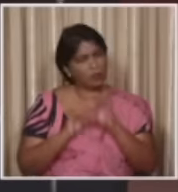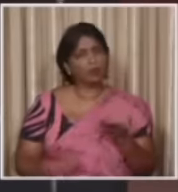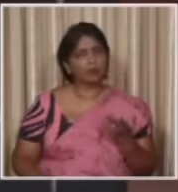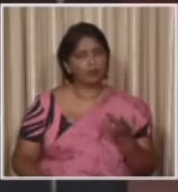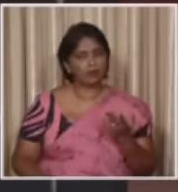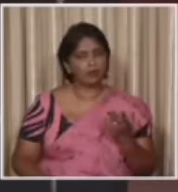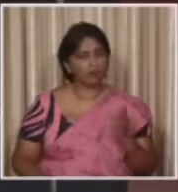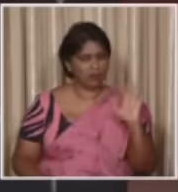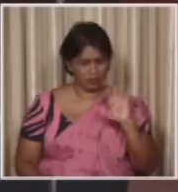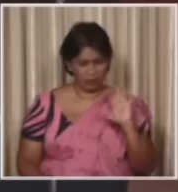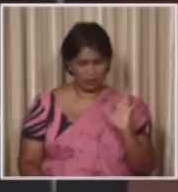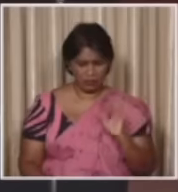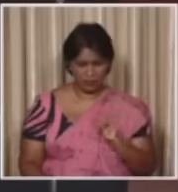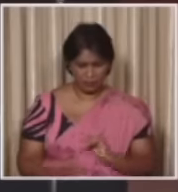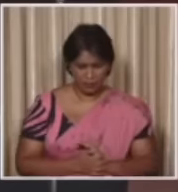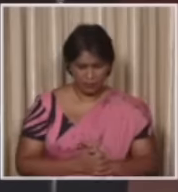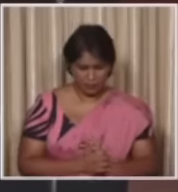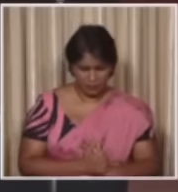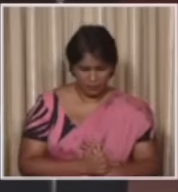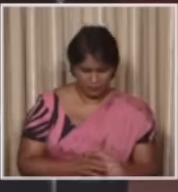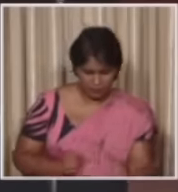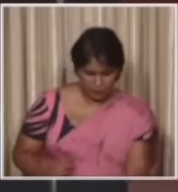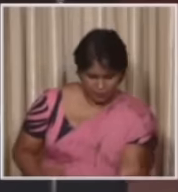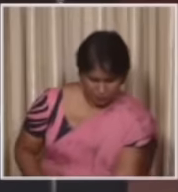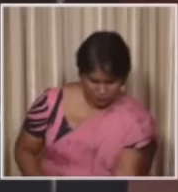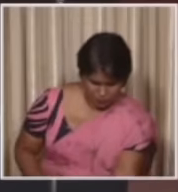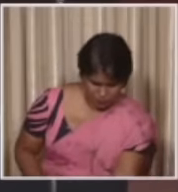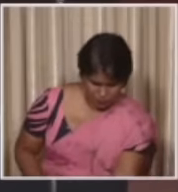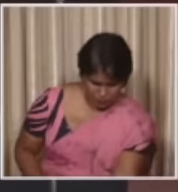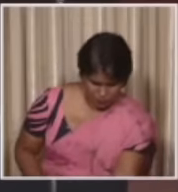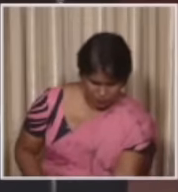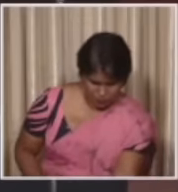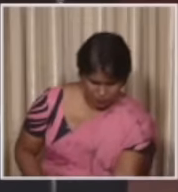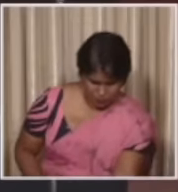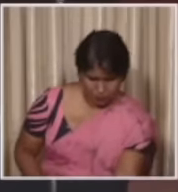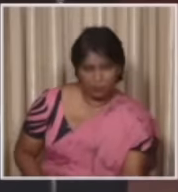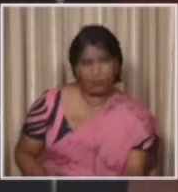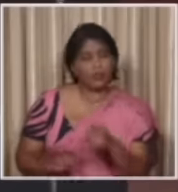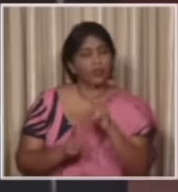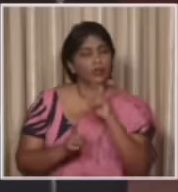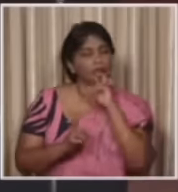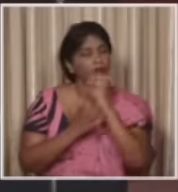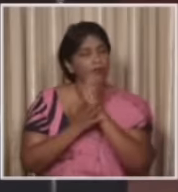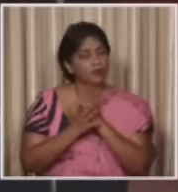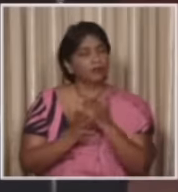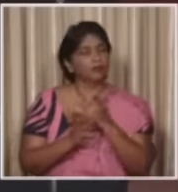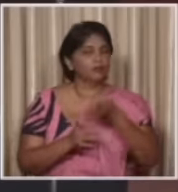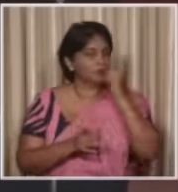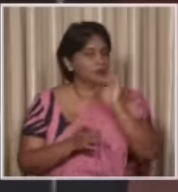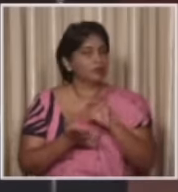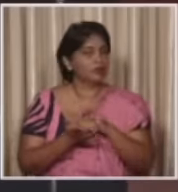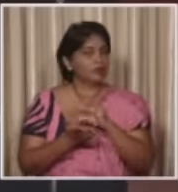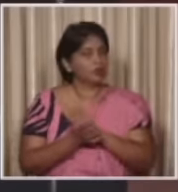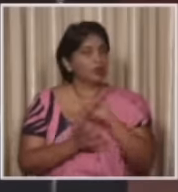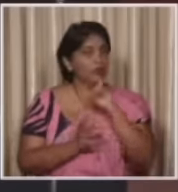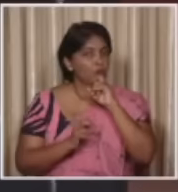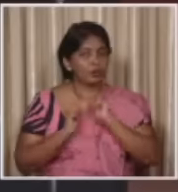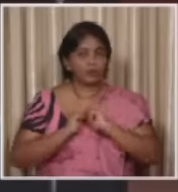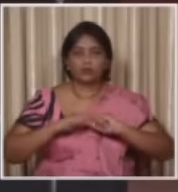no no no no now දැන් මෙහෙමයි ව්‍යවස්ථා දායක සභාවට යම් තීරණයක් ගන්න අධිකරණ කටයුතු